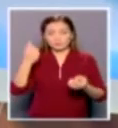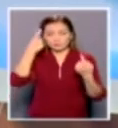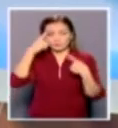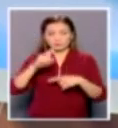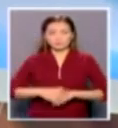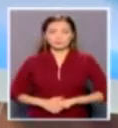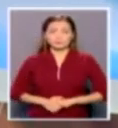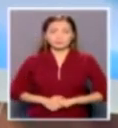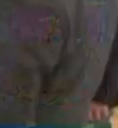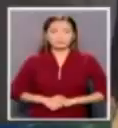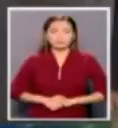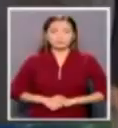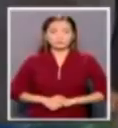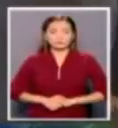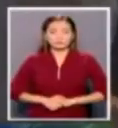и проекты.